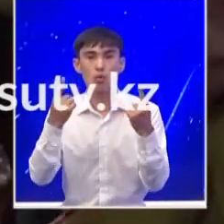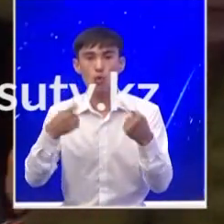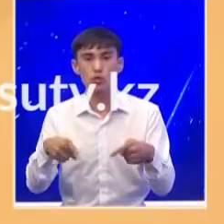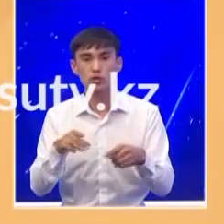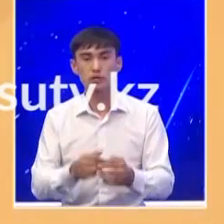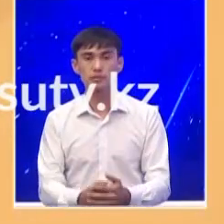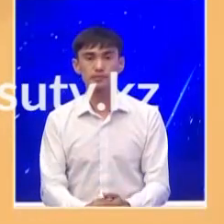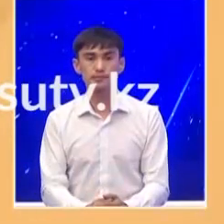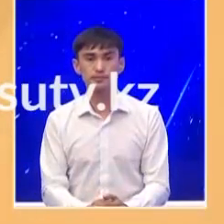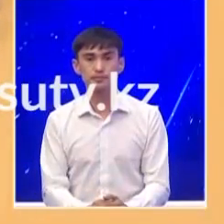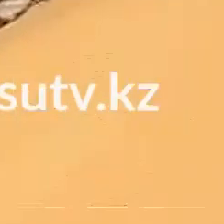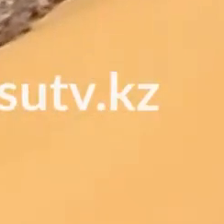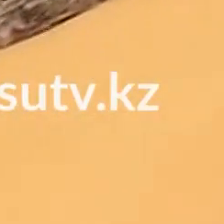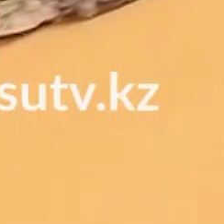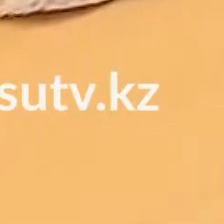ухудшились.